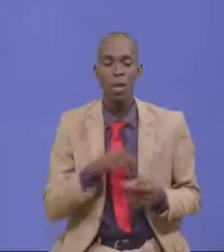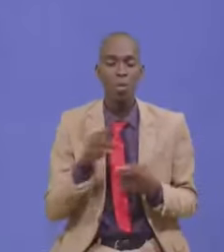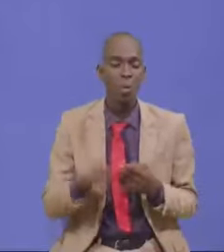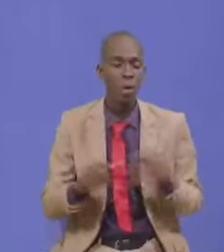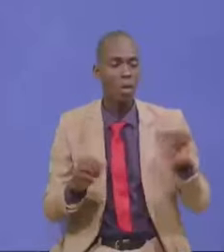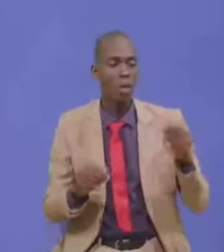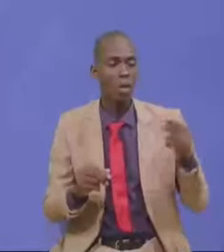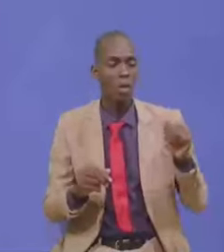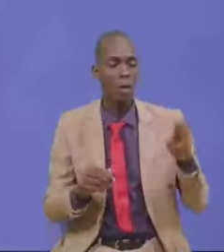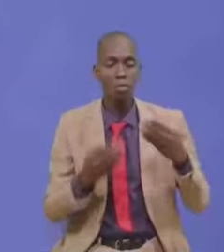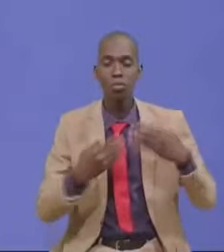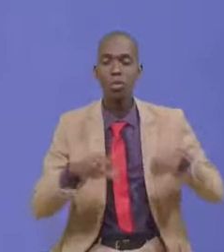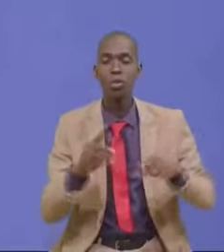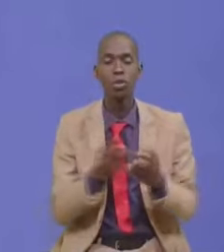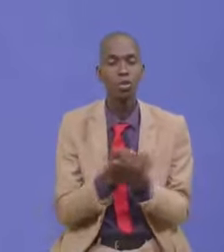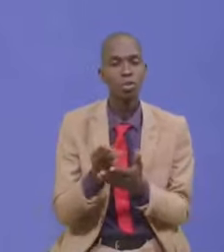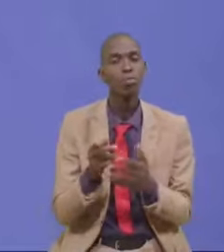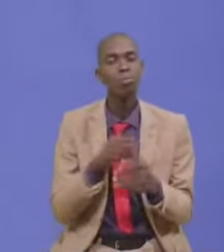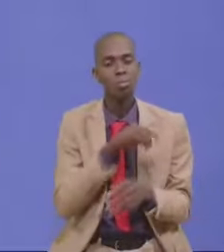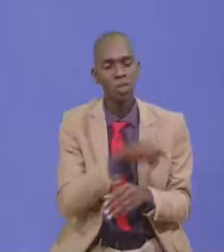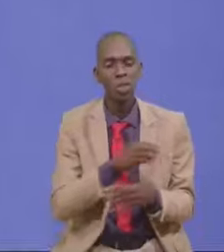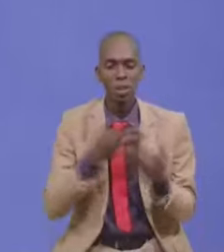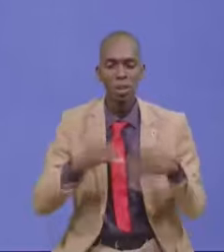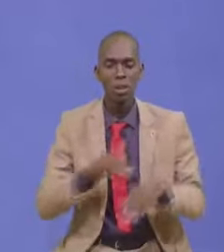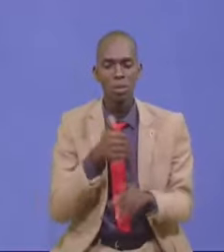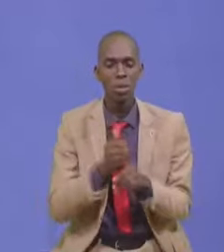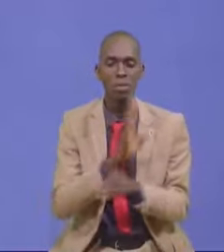Et quand il a vendu la vérité, il s'est vendu lui-même.